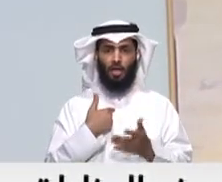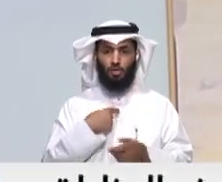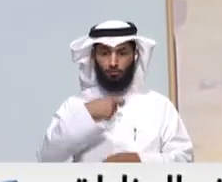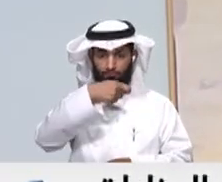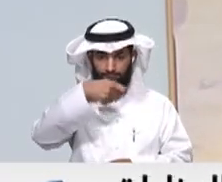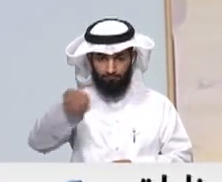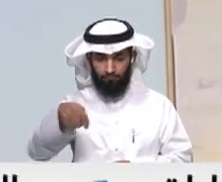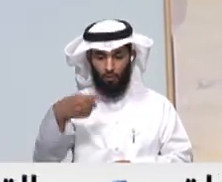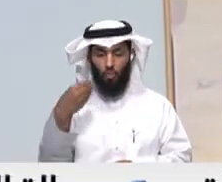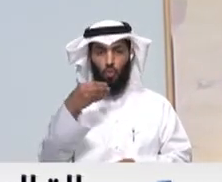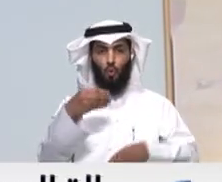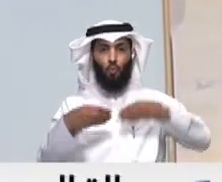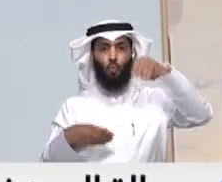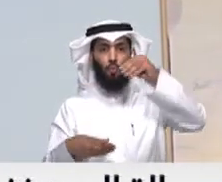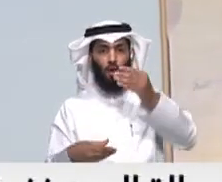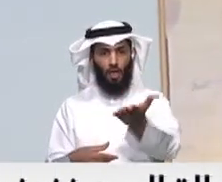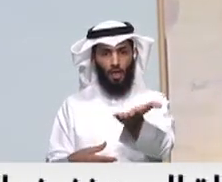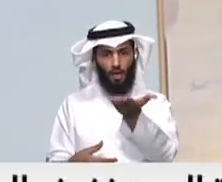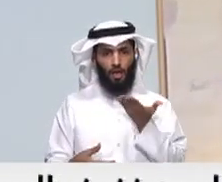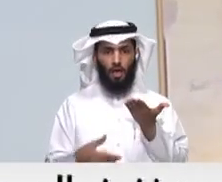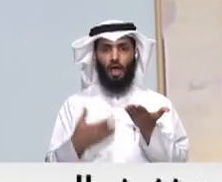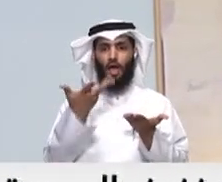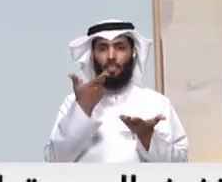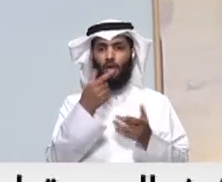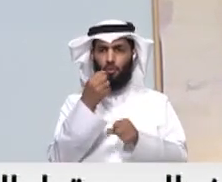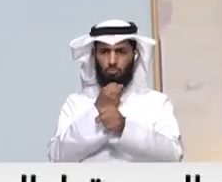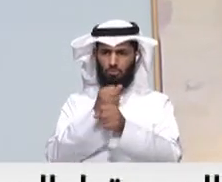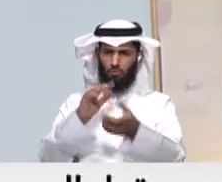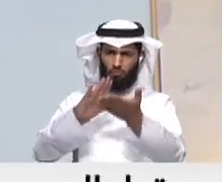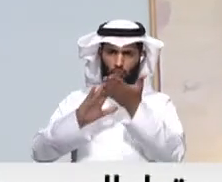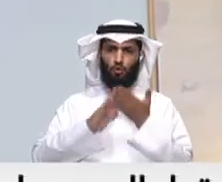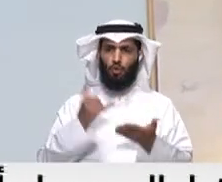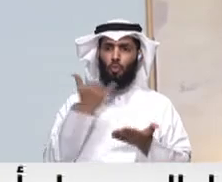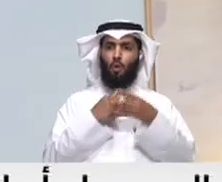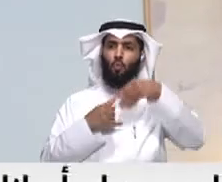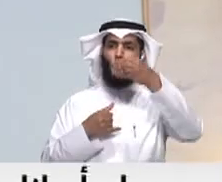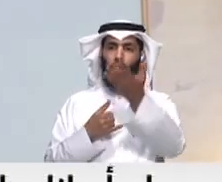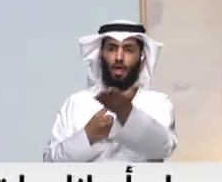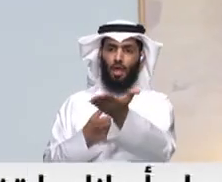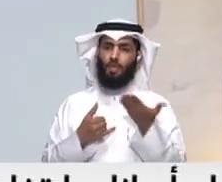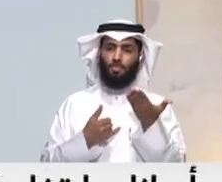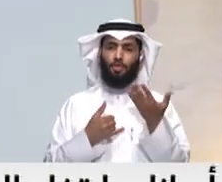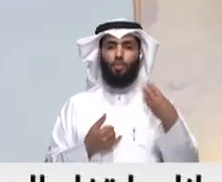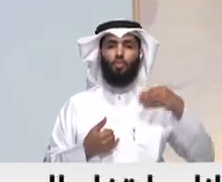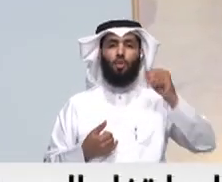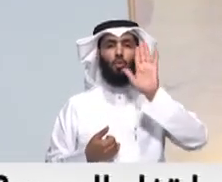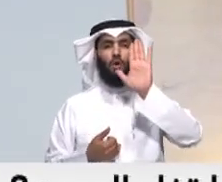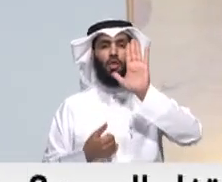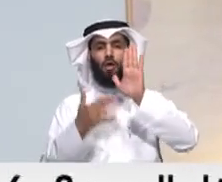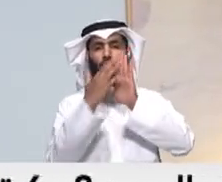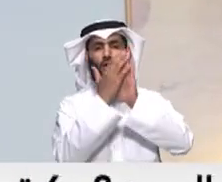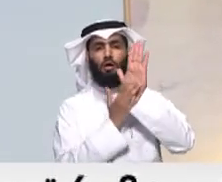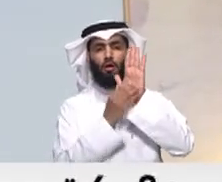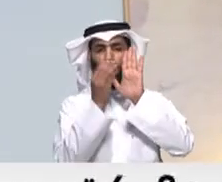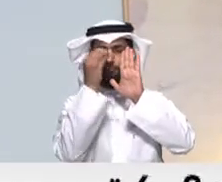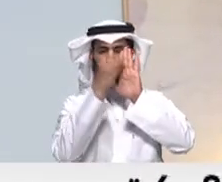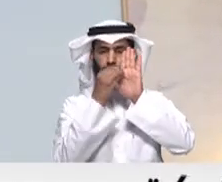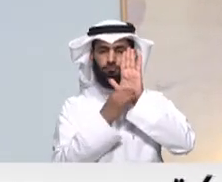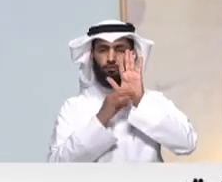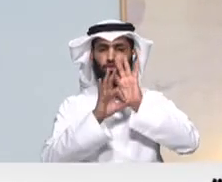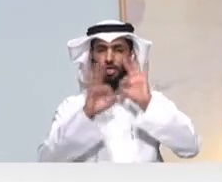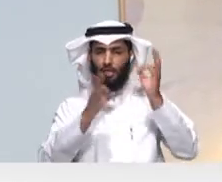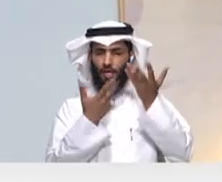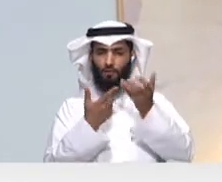شراء اي منتج سواء سلعه او خدمه يكون التركيز على الفواتير وشنو مذكور فيها سواء